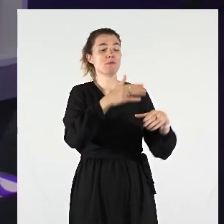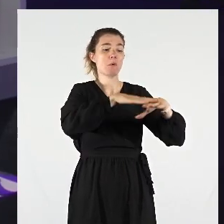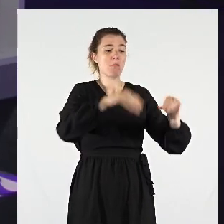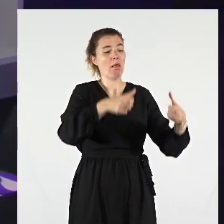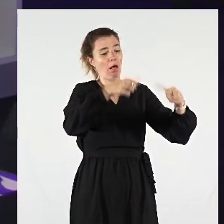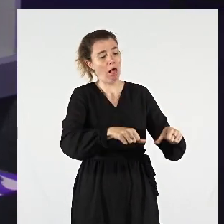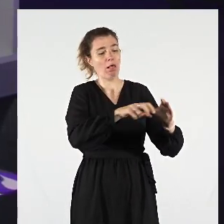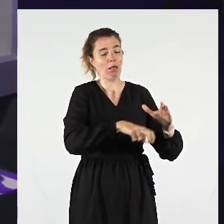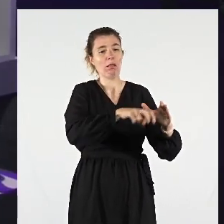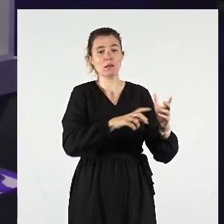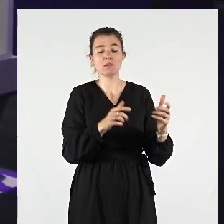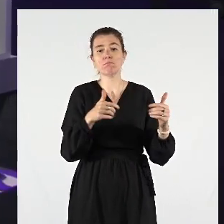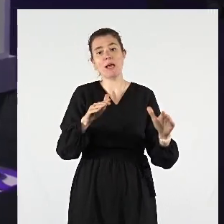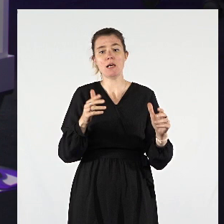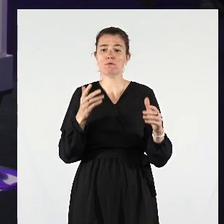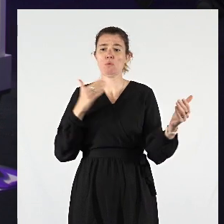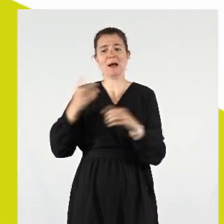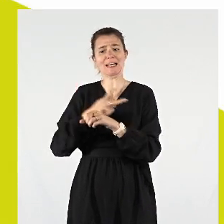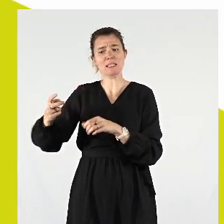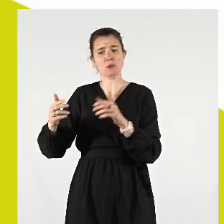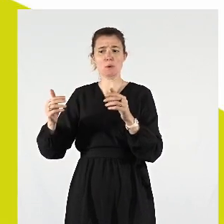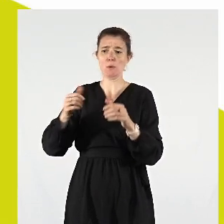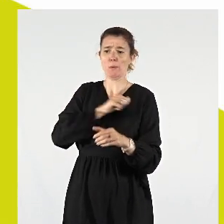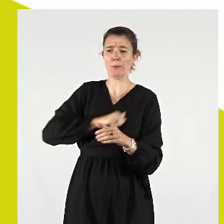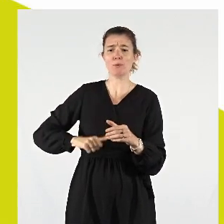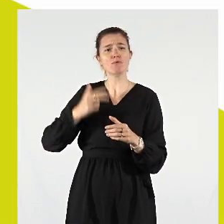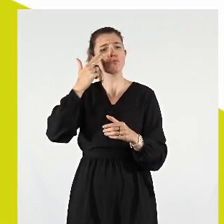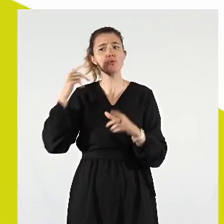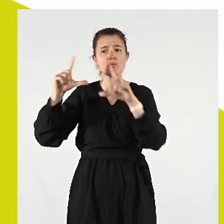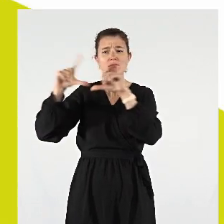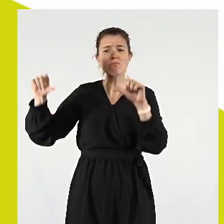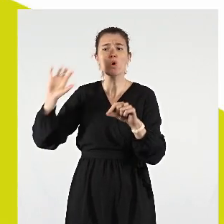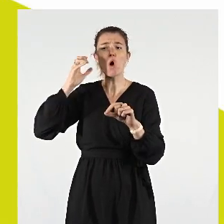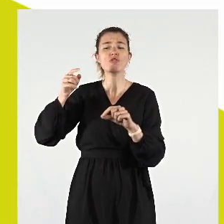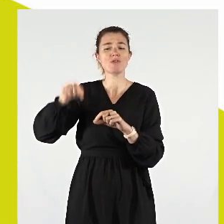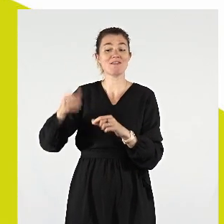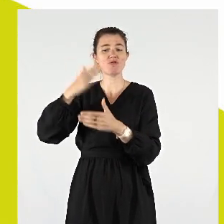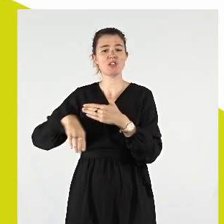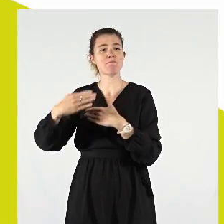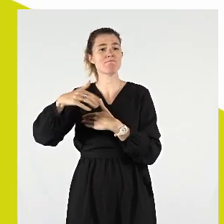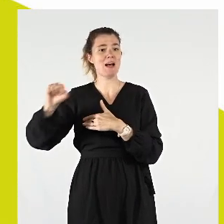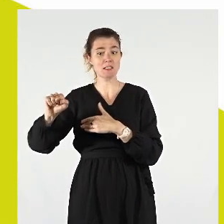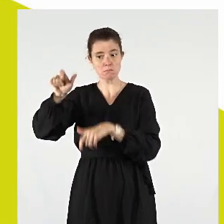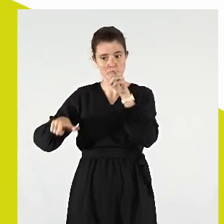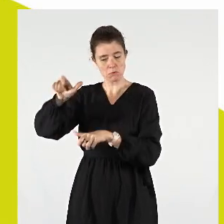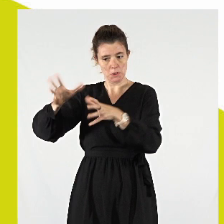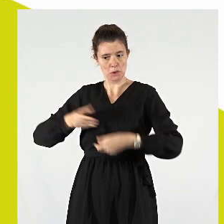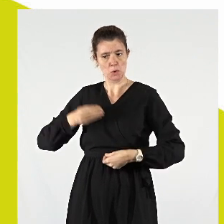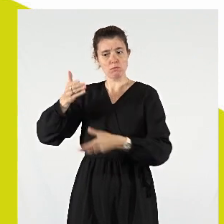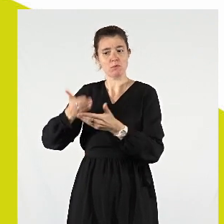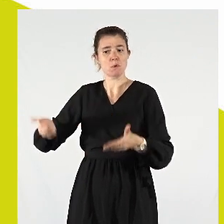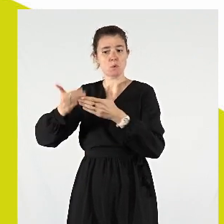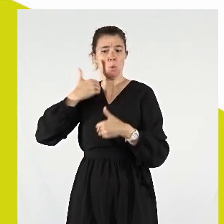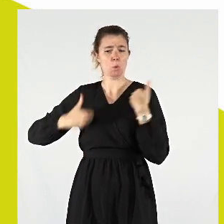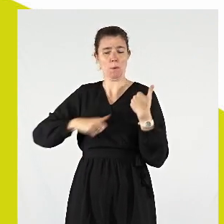extrêmement élevés qu'on va trouver, vous le voyez dans l'encadré orange, des maisons d'accueil spécialisées pour des personnes lourdement handicapées, dans les EHPAD,